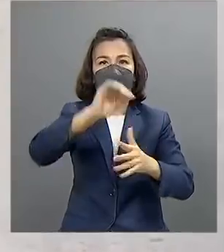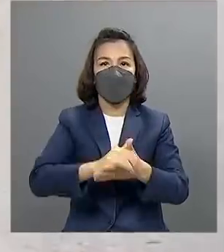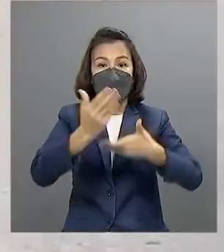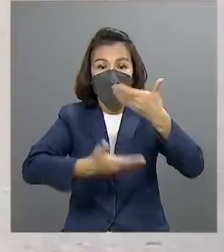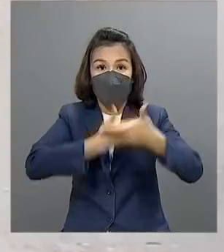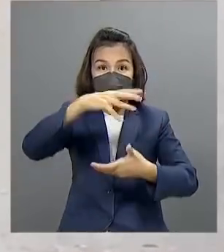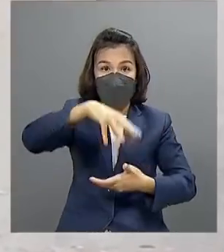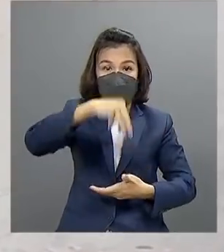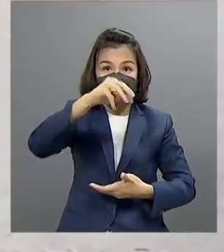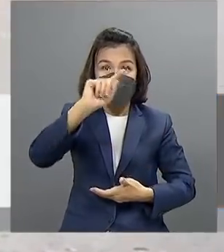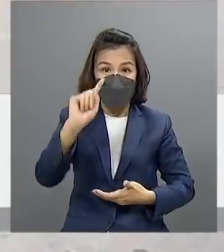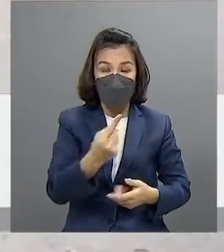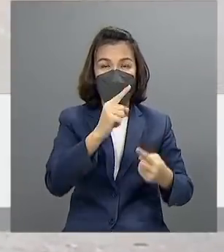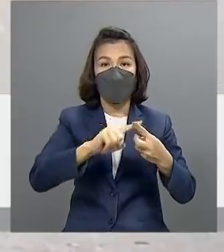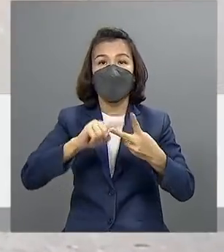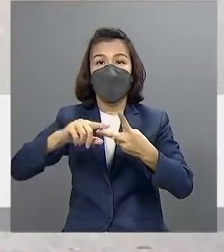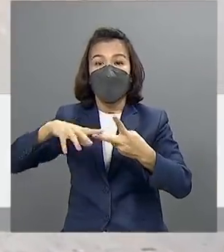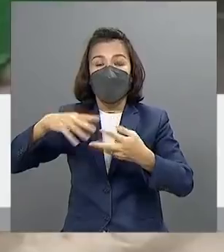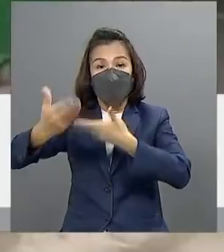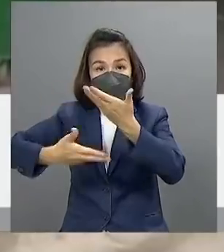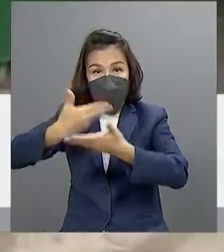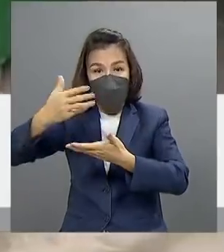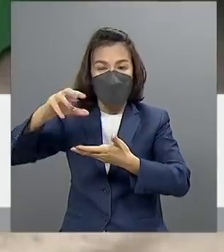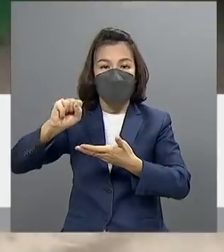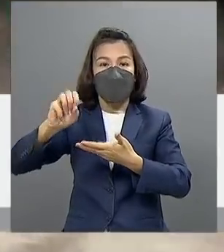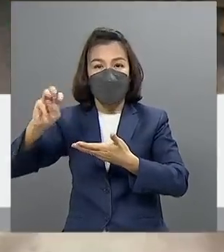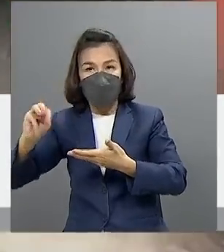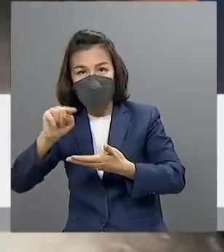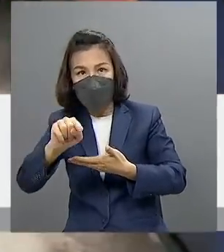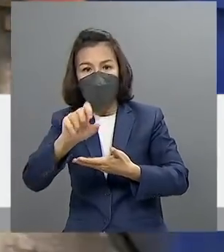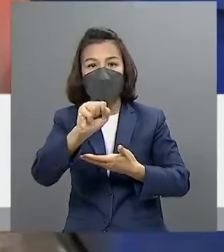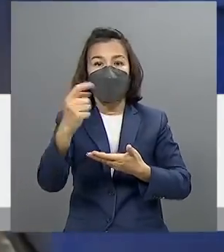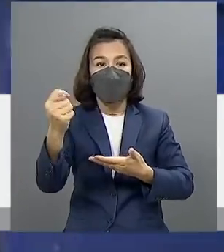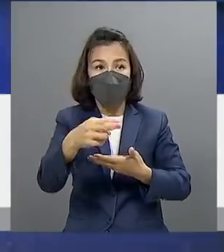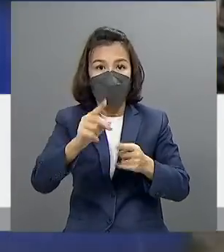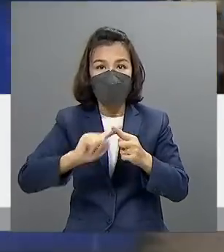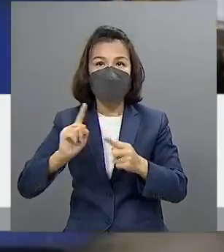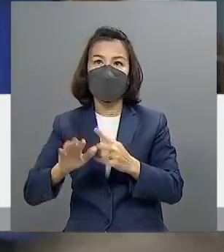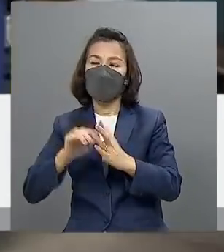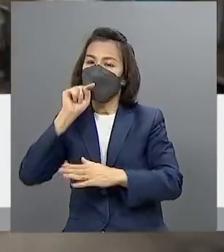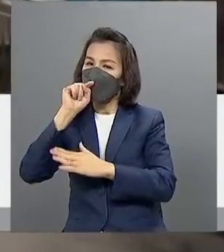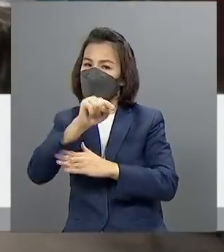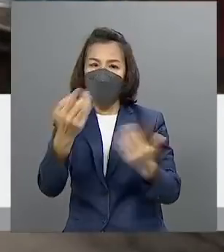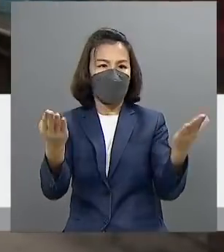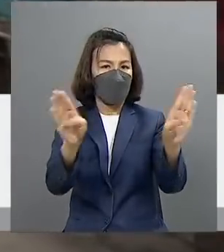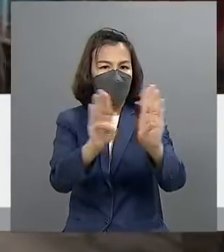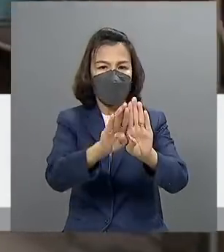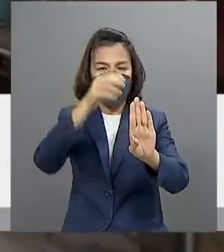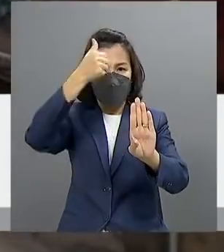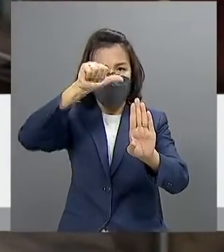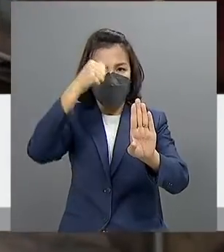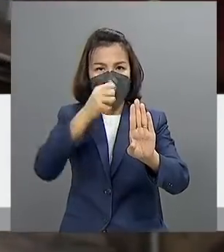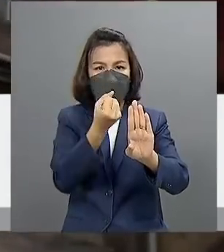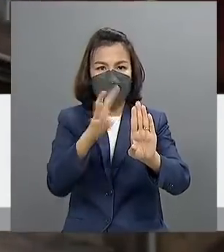สมุทรตลาดศธ.เก๊าท์และพื้นที่ต่อเนื่องในอำเภอเมืองเชียงใหม่ยังคงถูกสั่งปิด 14วันตามคำสั่งของคณะกรรมการ